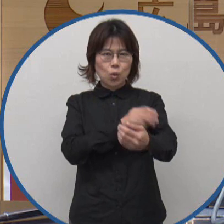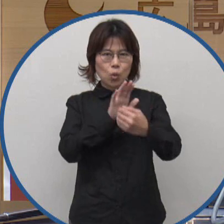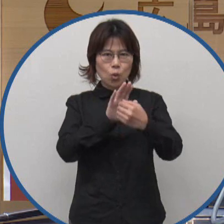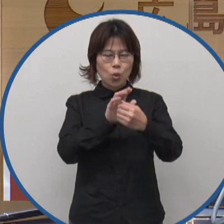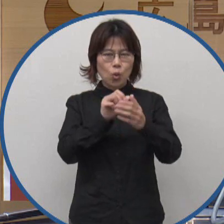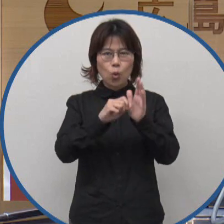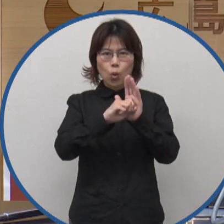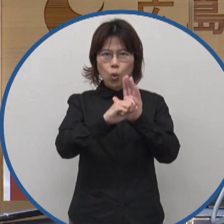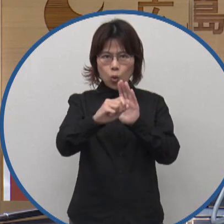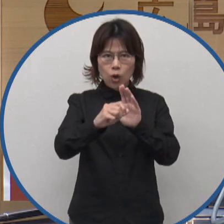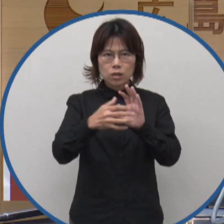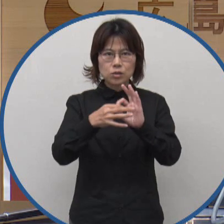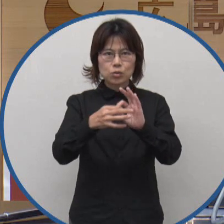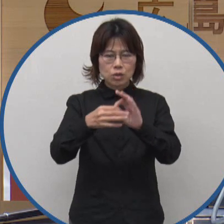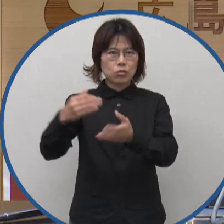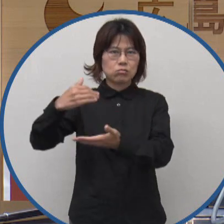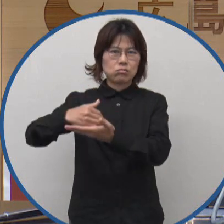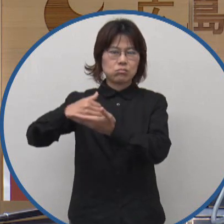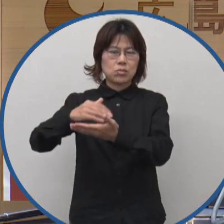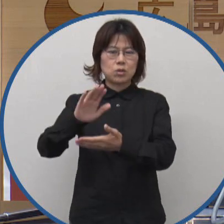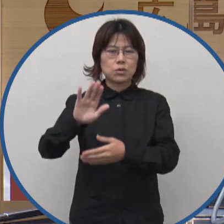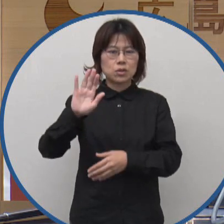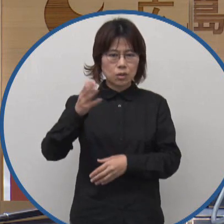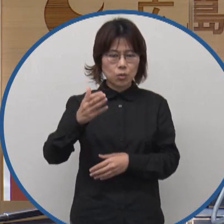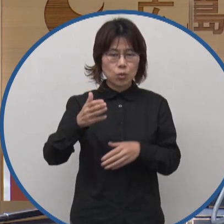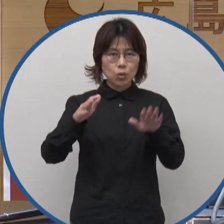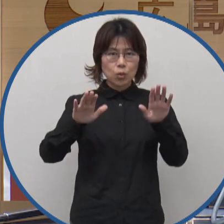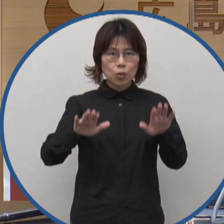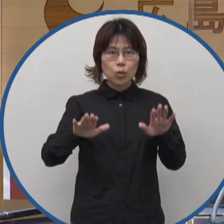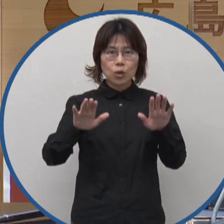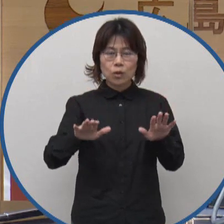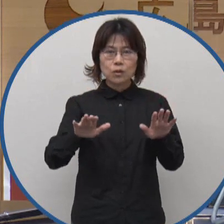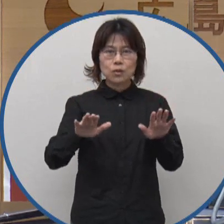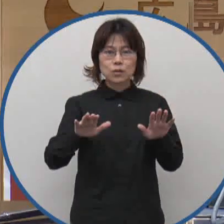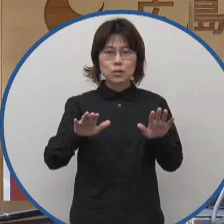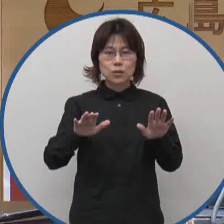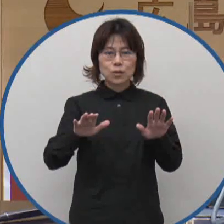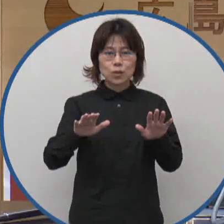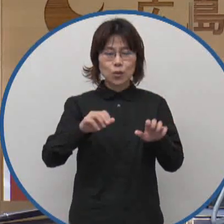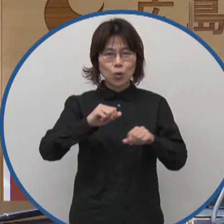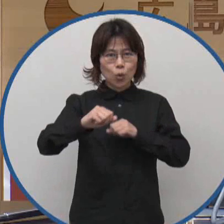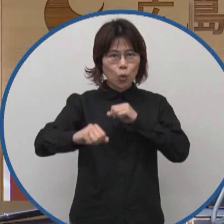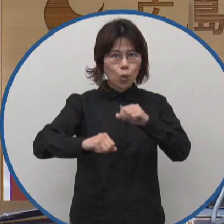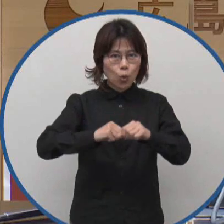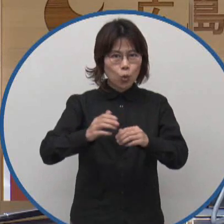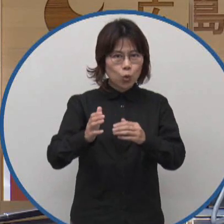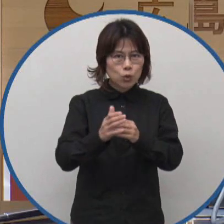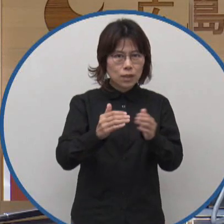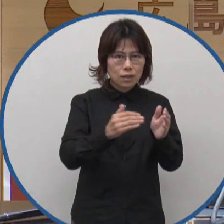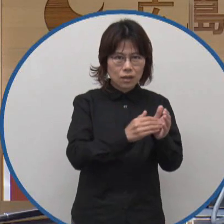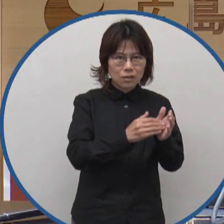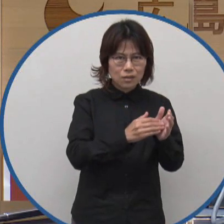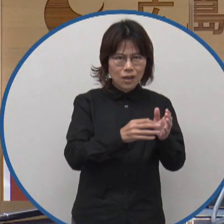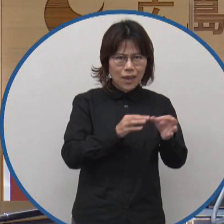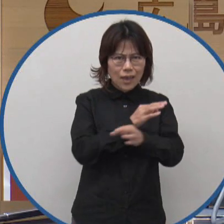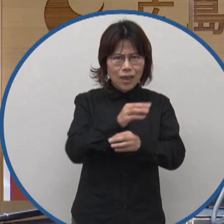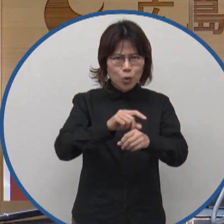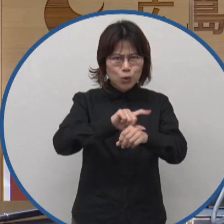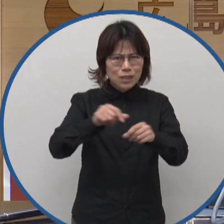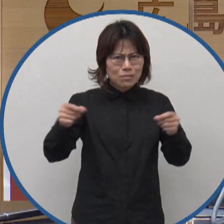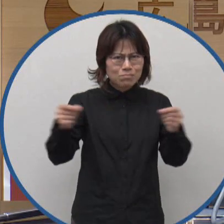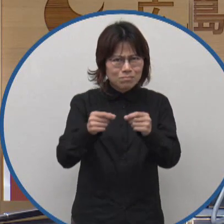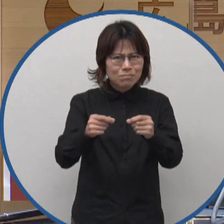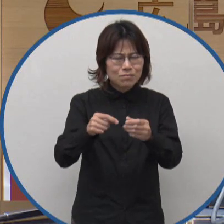まあ、言及もありましたけれども、今回その行動制限、あの時短要請などを、